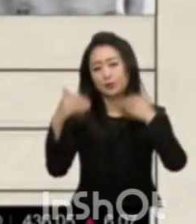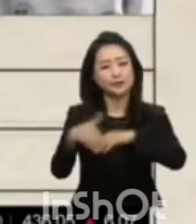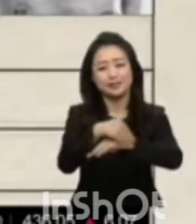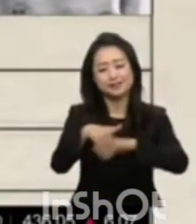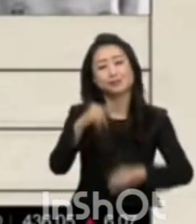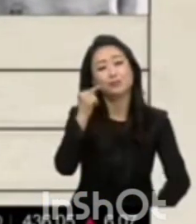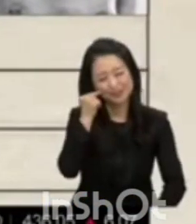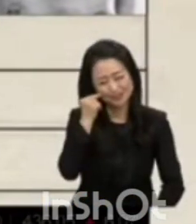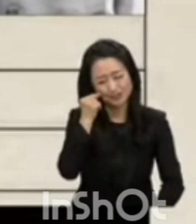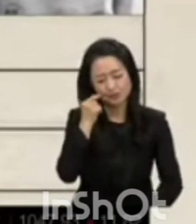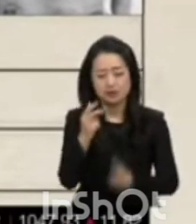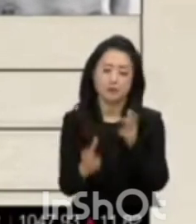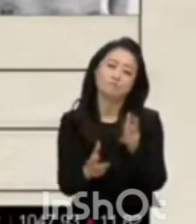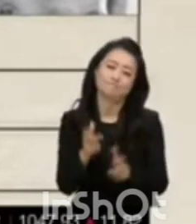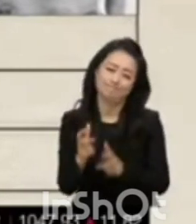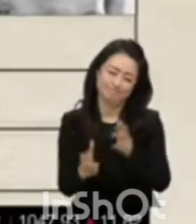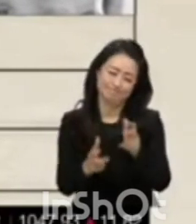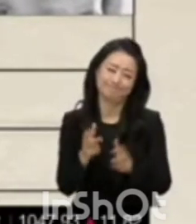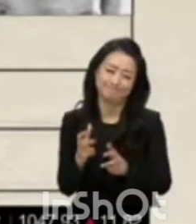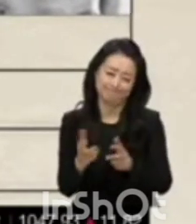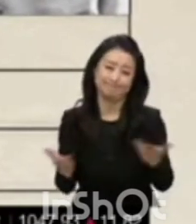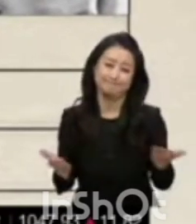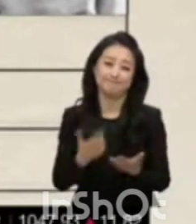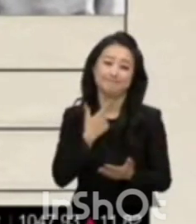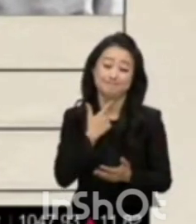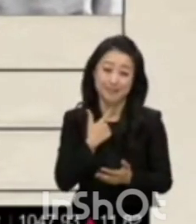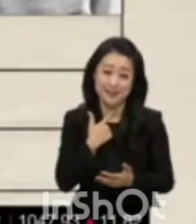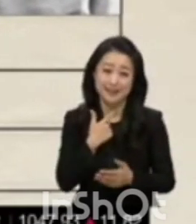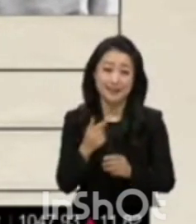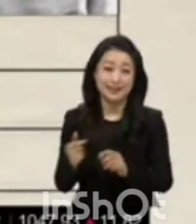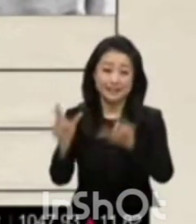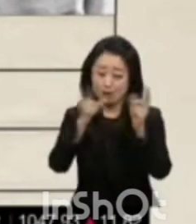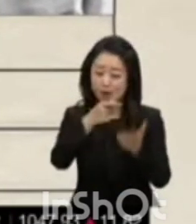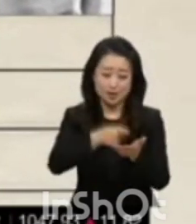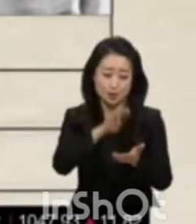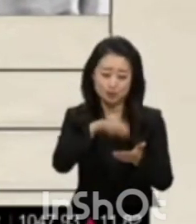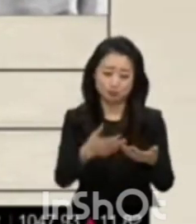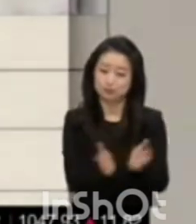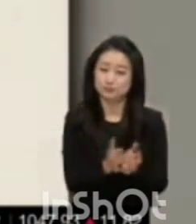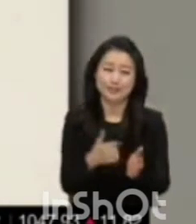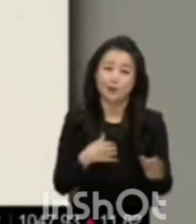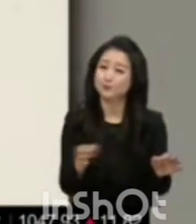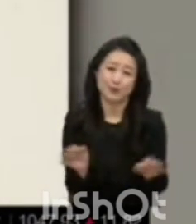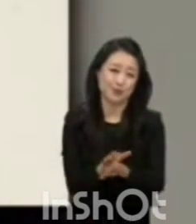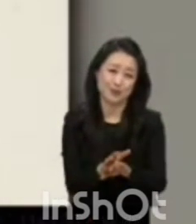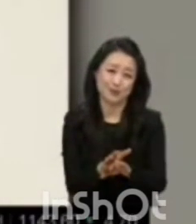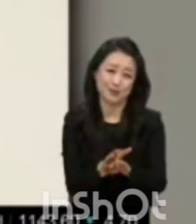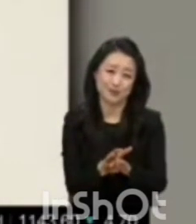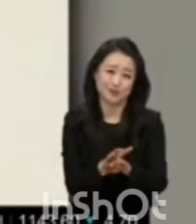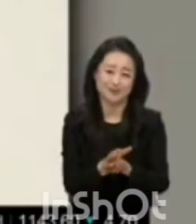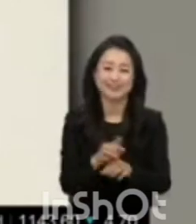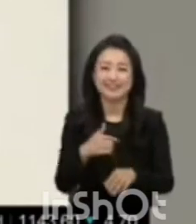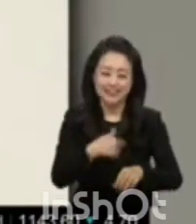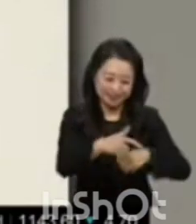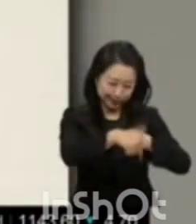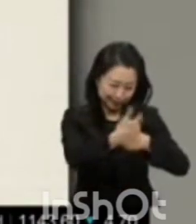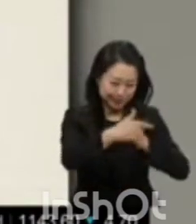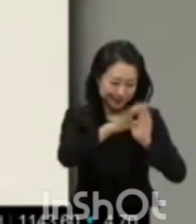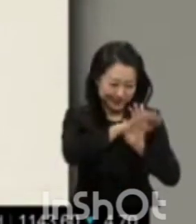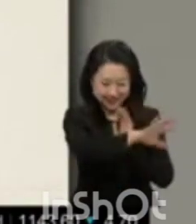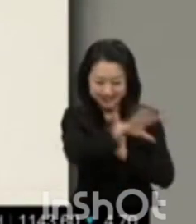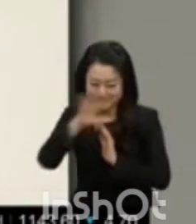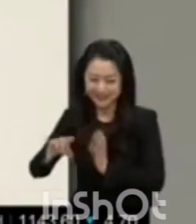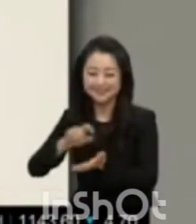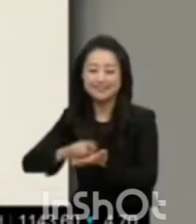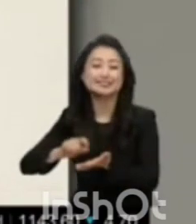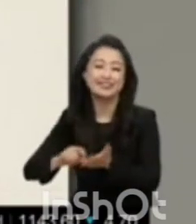때문에 생활기록부가 사실 없습니다. 이 생활기록부는 제가 그 초등학교 6학년 때 그걸 벗겨서 대충 이제 쓸 수밖에 없었는데요.